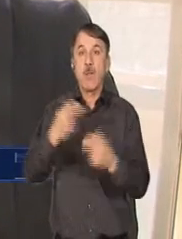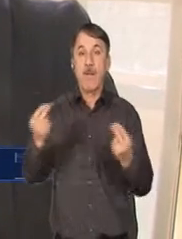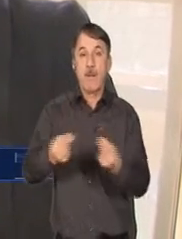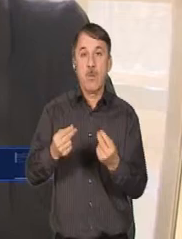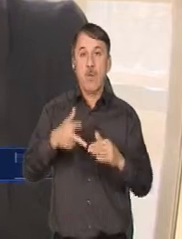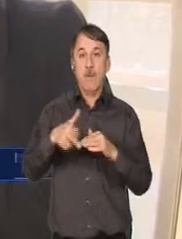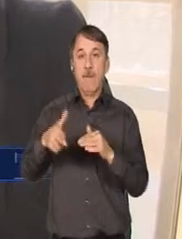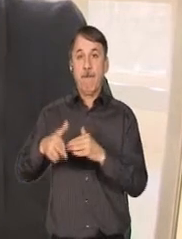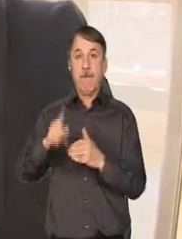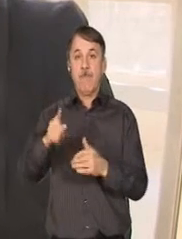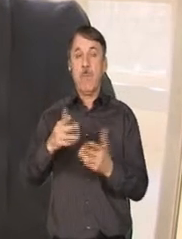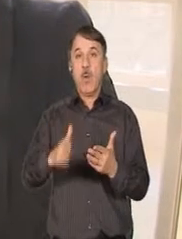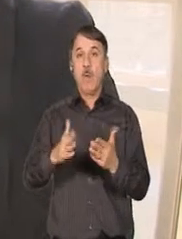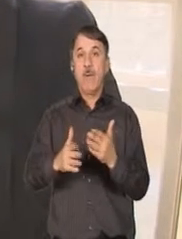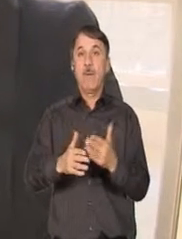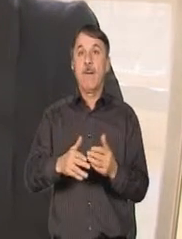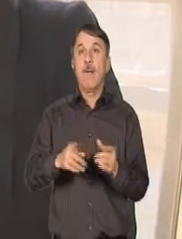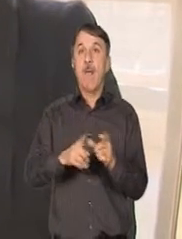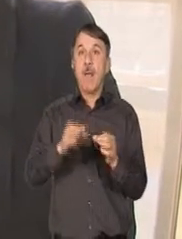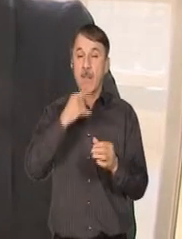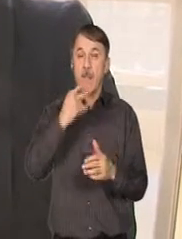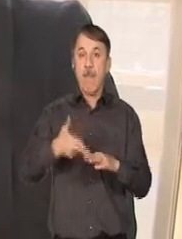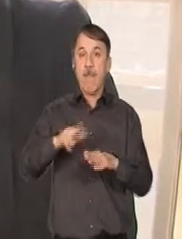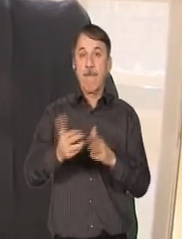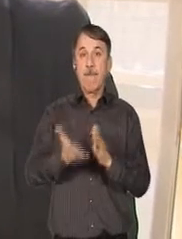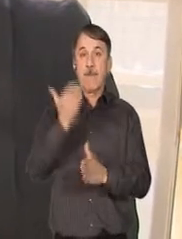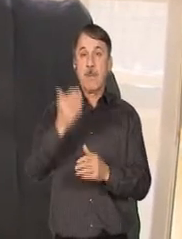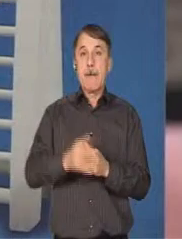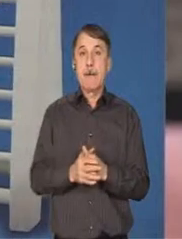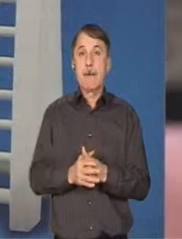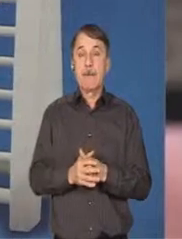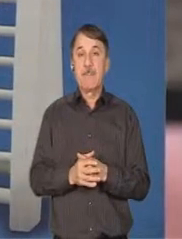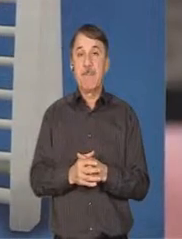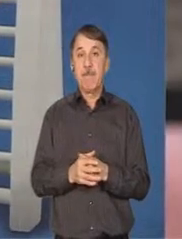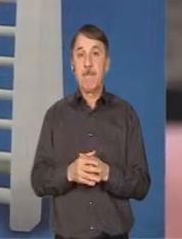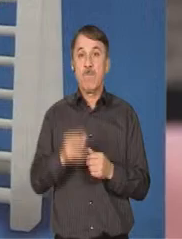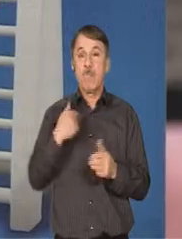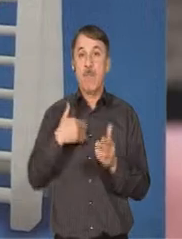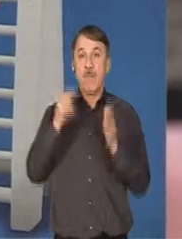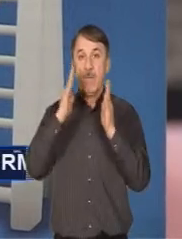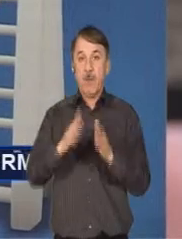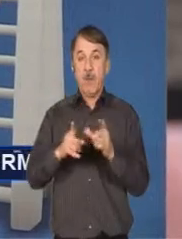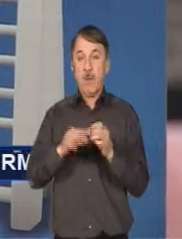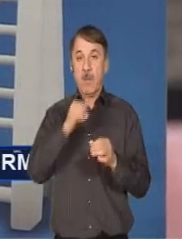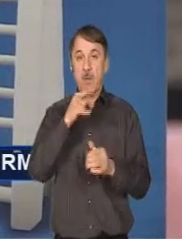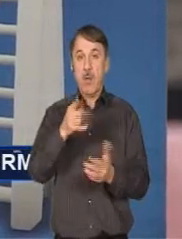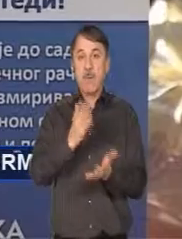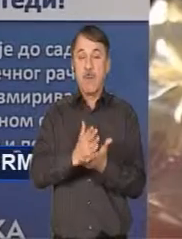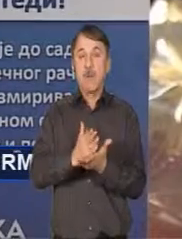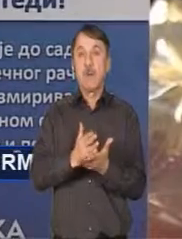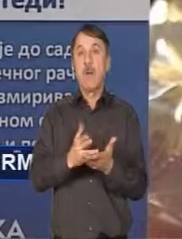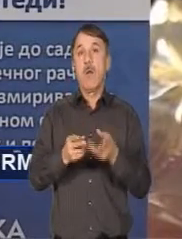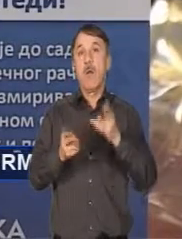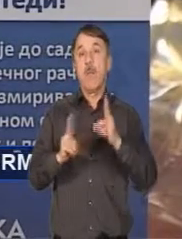na unapređenju i proširenju optičke mreže, ali i na nekim novim projektima. Naravno, najinteresantnije po našoj